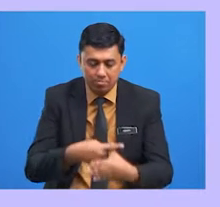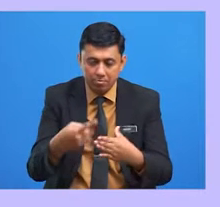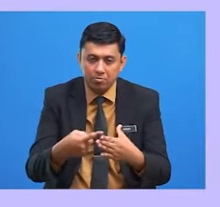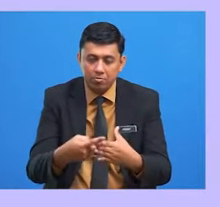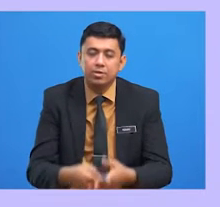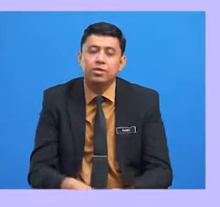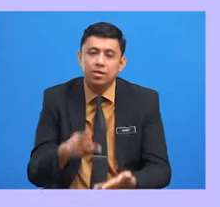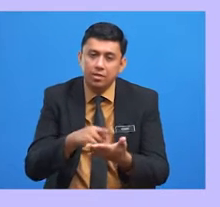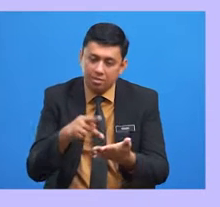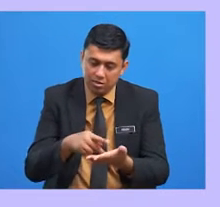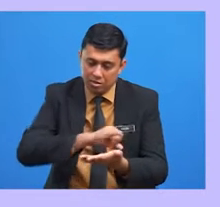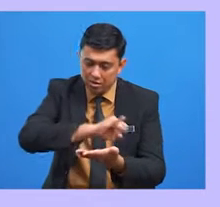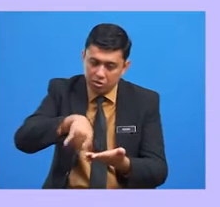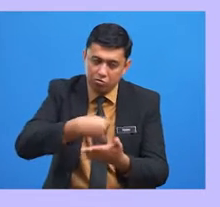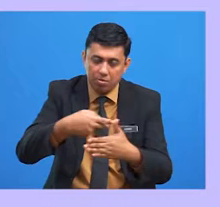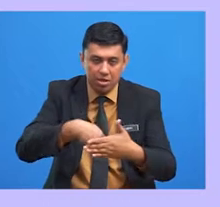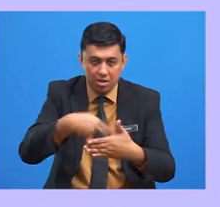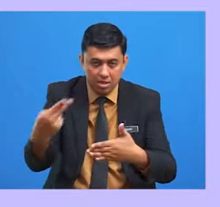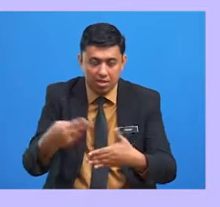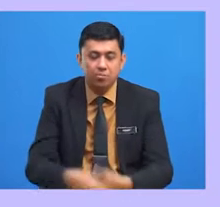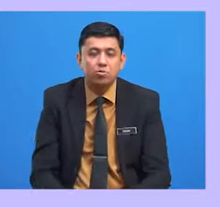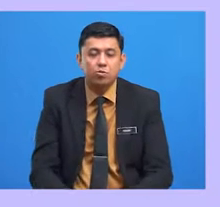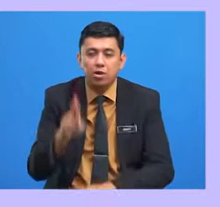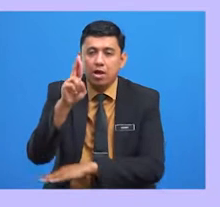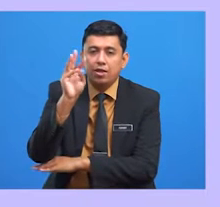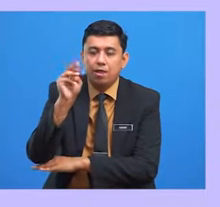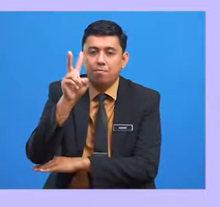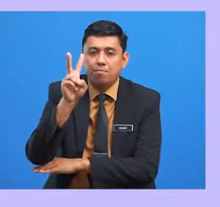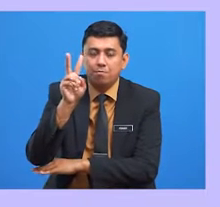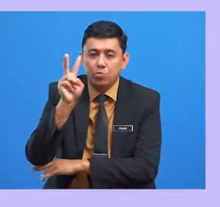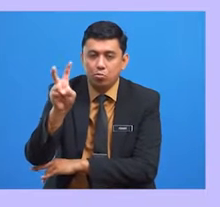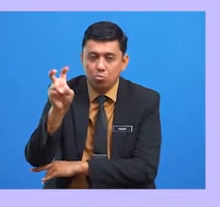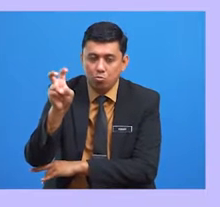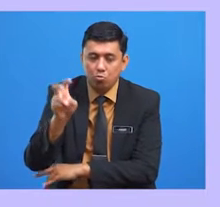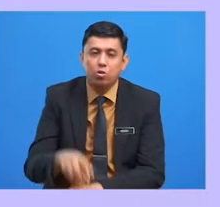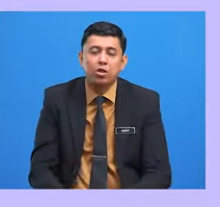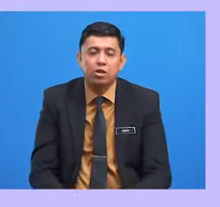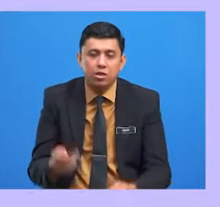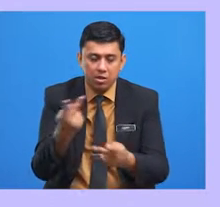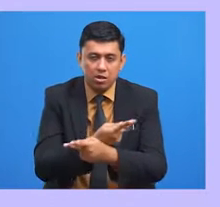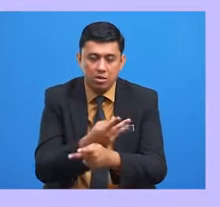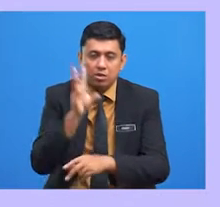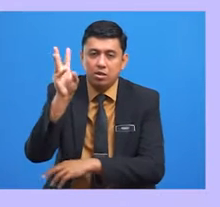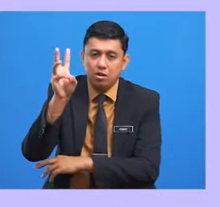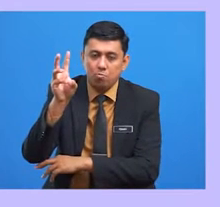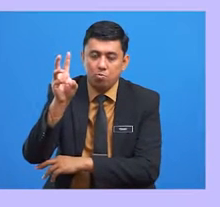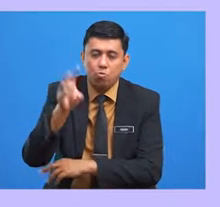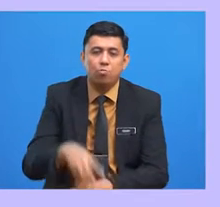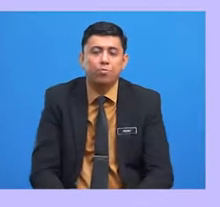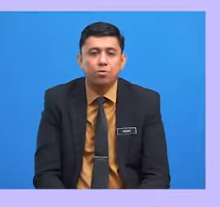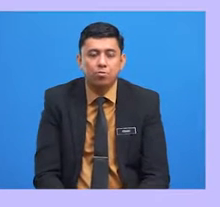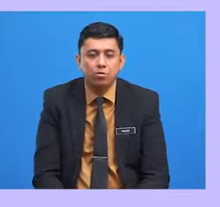Kemudian, kita menghitung jumlah hasil asal iaitu RM20 darab 60 unit dan jumlah